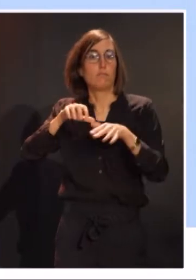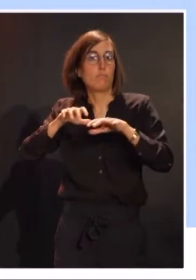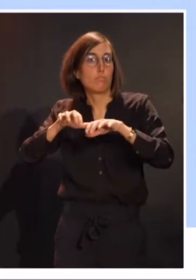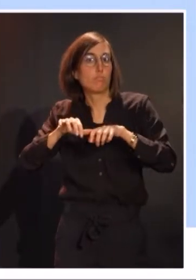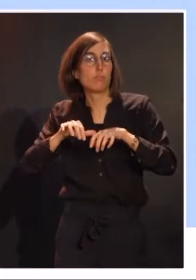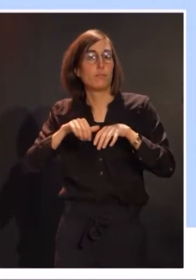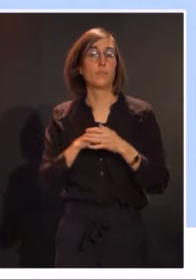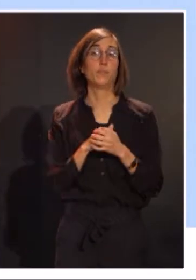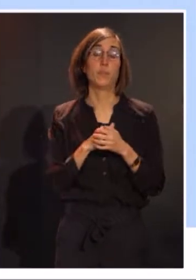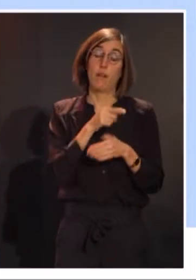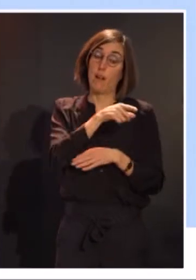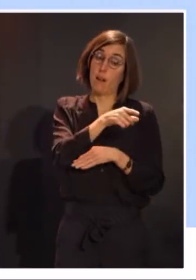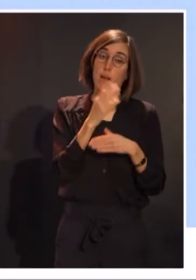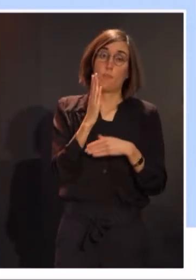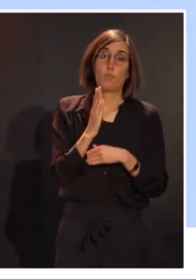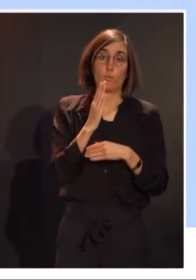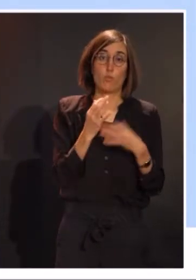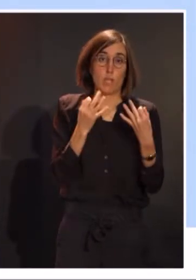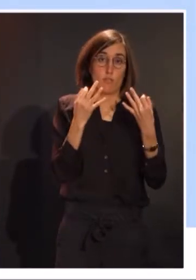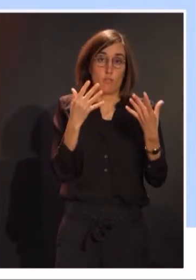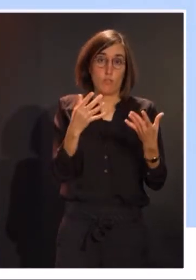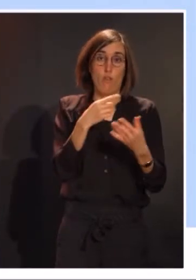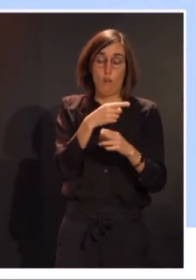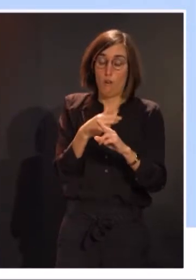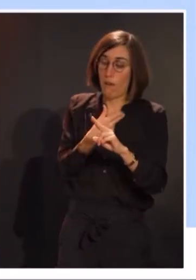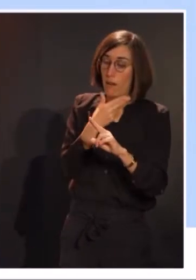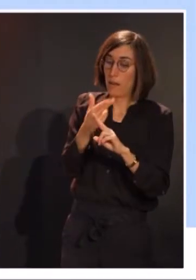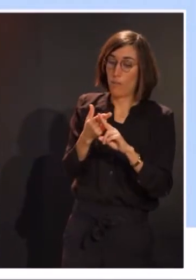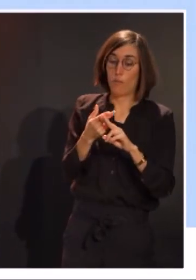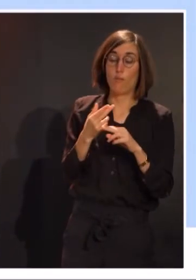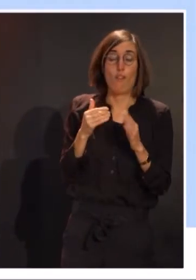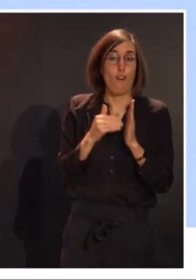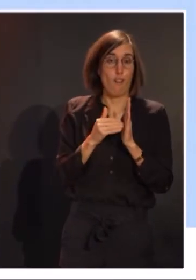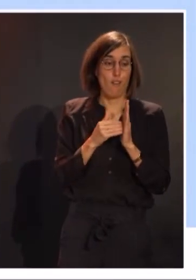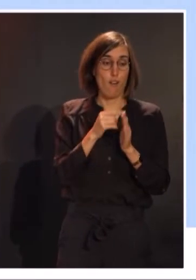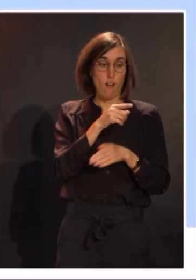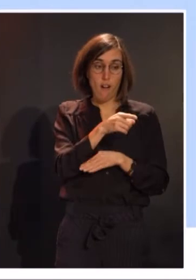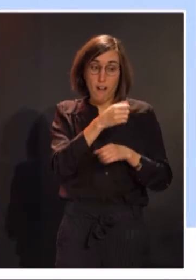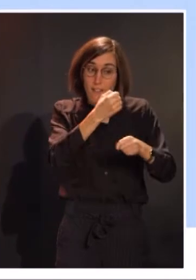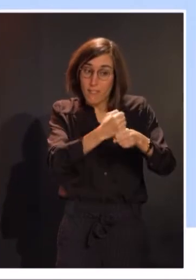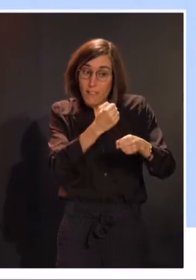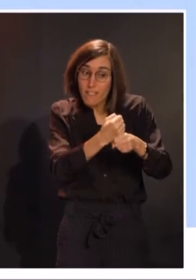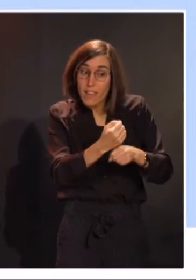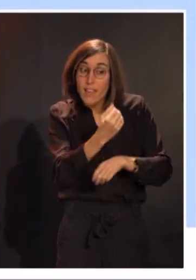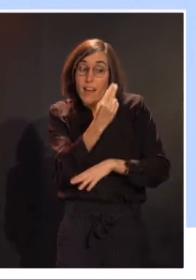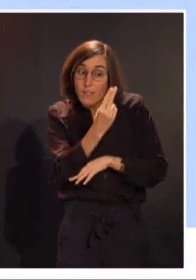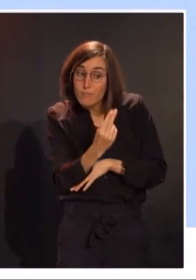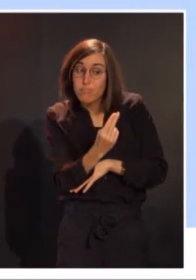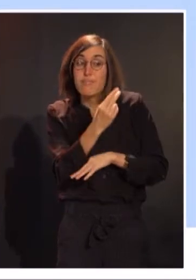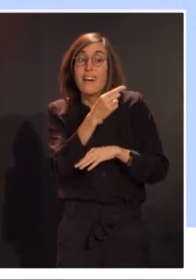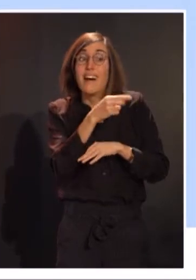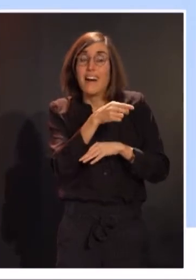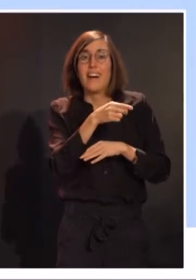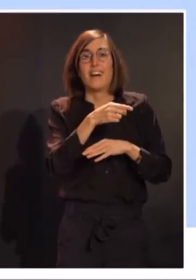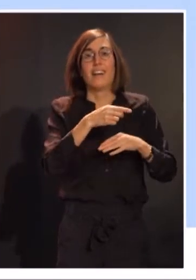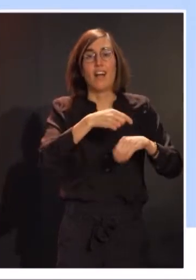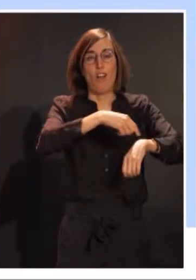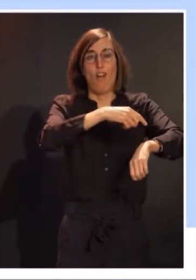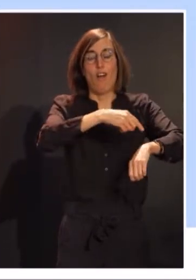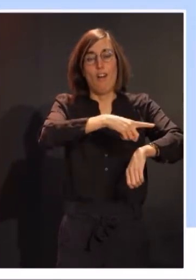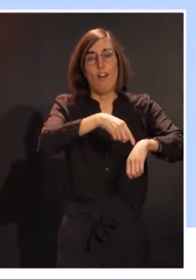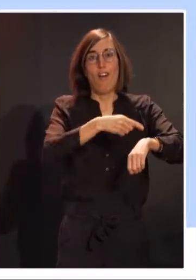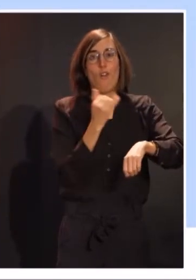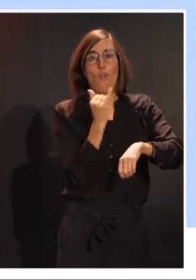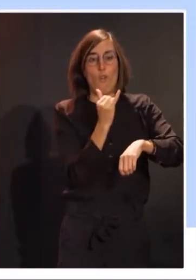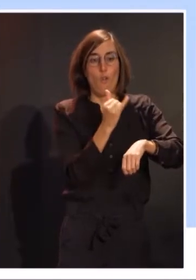répondre. Il a toujours besoin d'un temps assez long pour se mettre au travail et pour pouvoir produire des réponses. Et également de ne pas trop le surcharger, parce